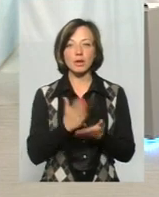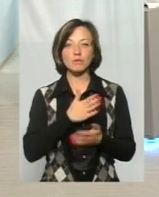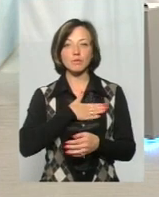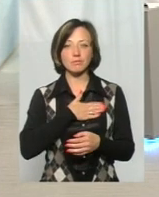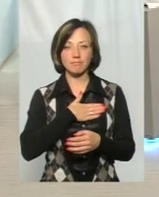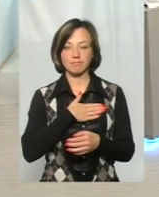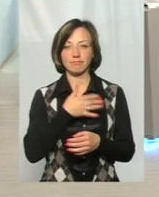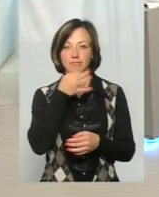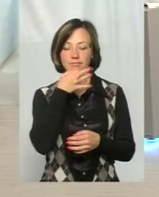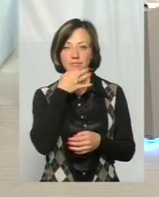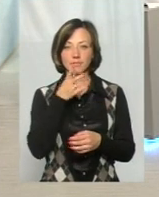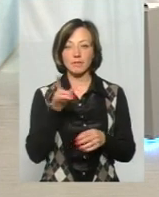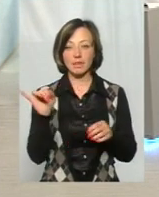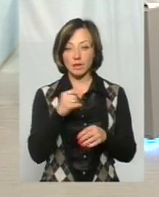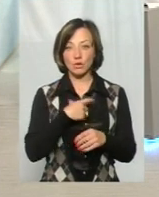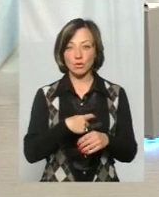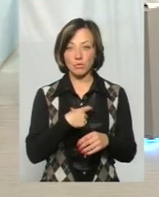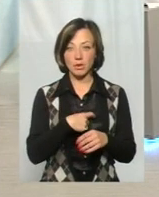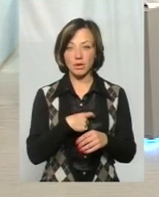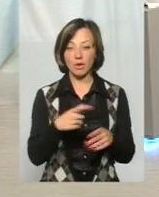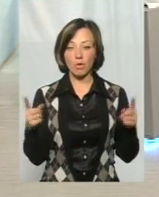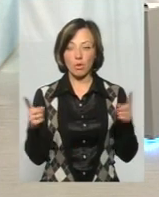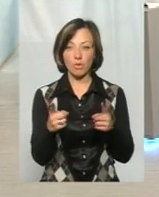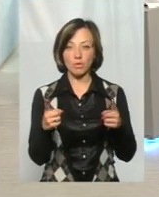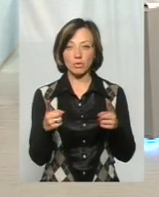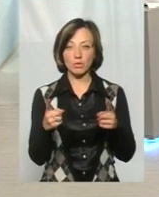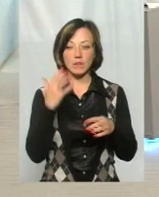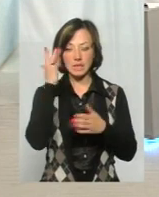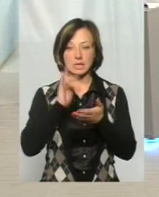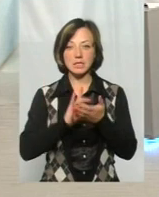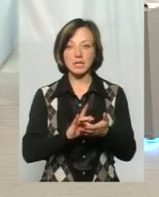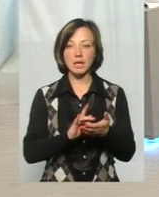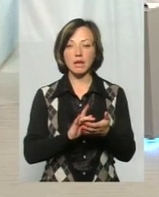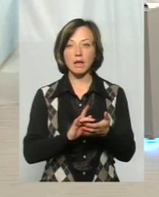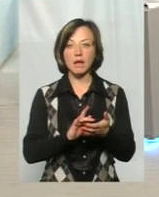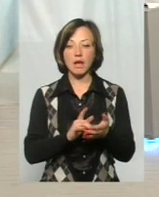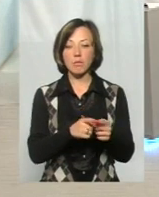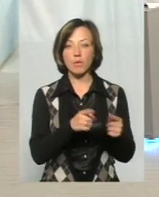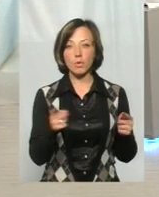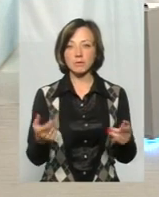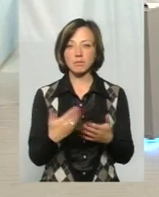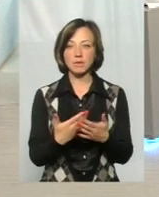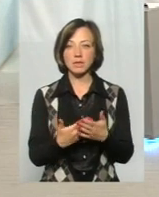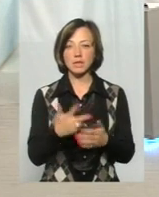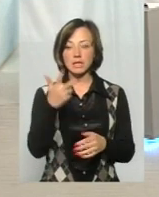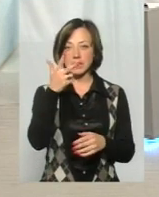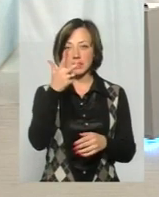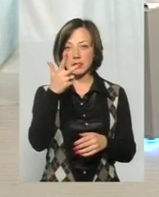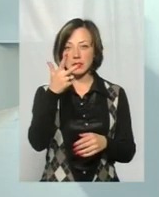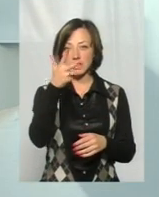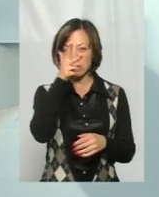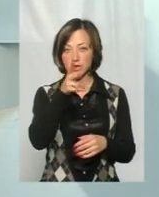душа. І поставити собі коротку ціль, коротку мету, ну, на протязі, там, наприклад,